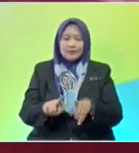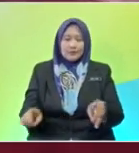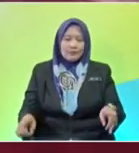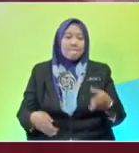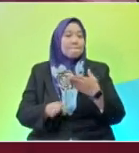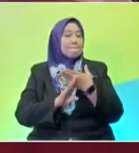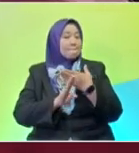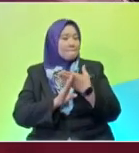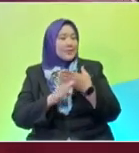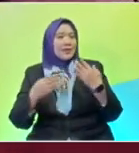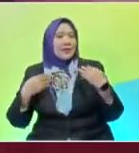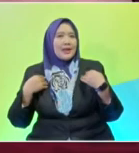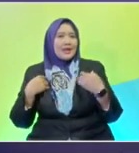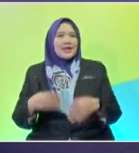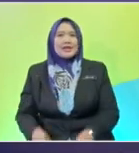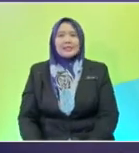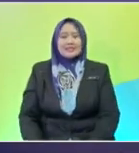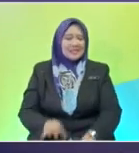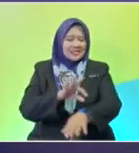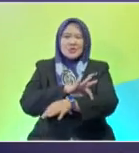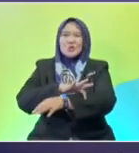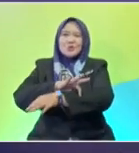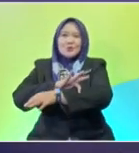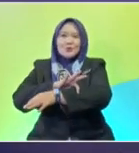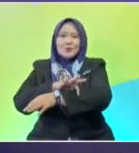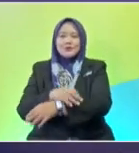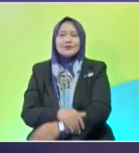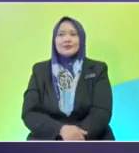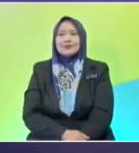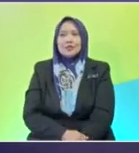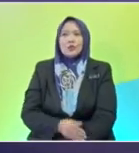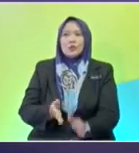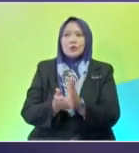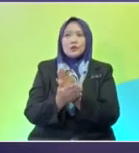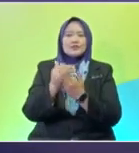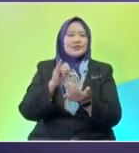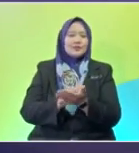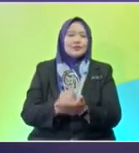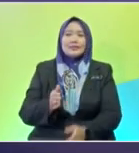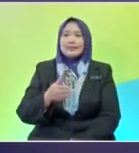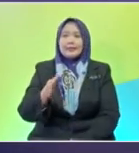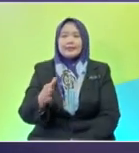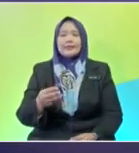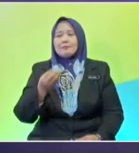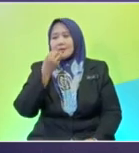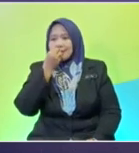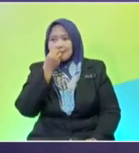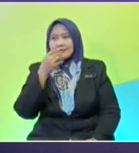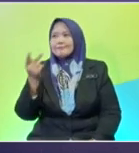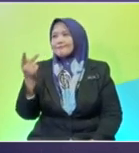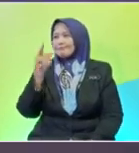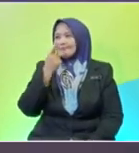tuh ada tulang jadi ikan adalah makanan yang bekas Oke